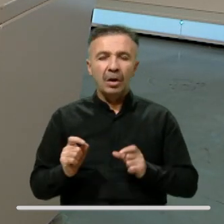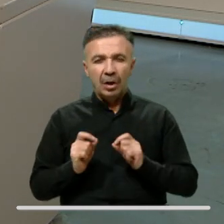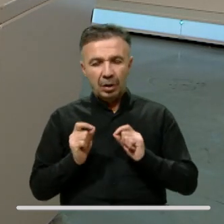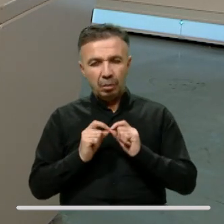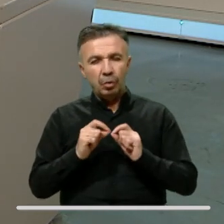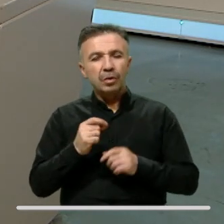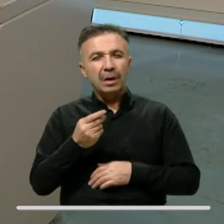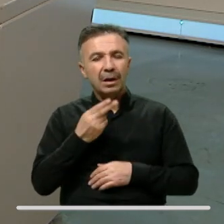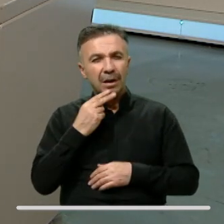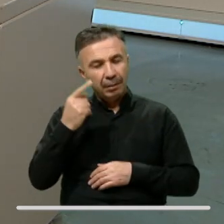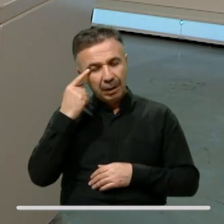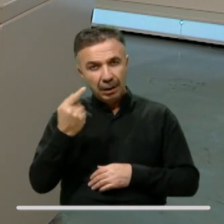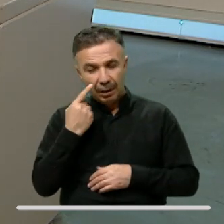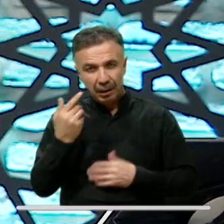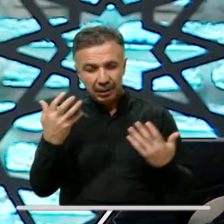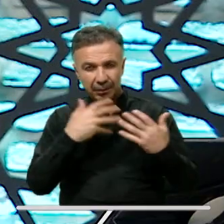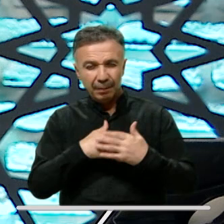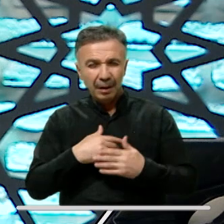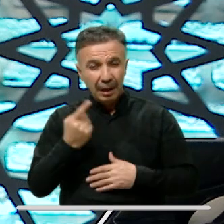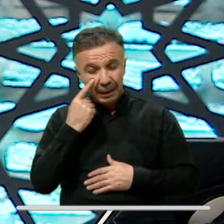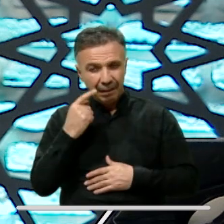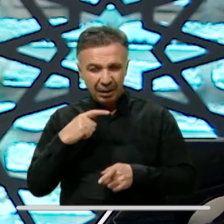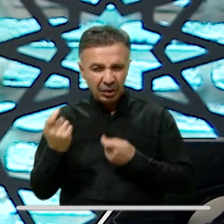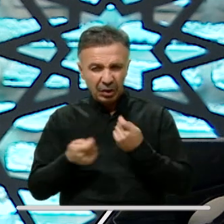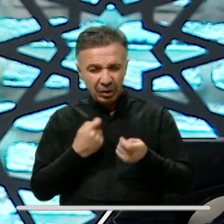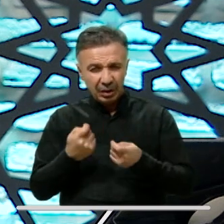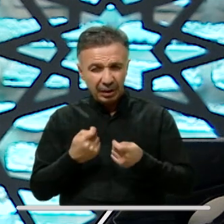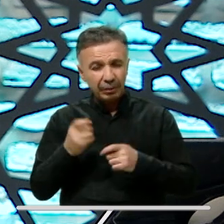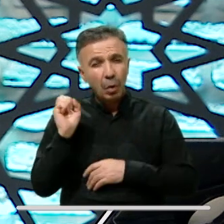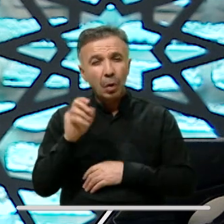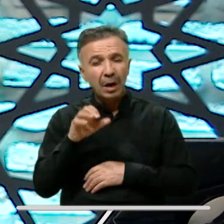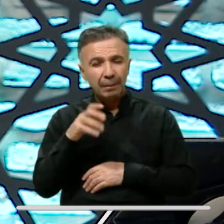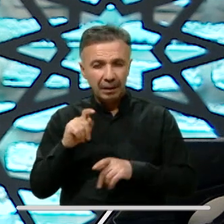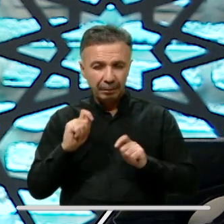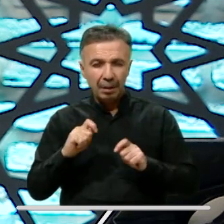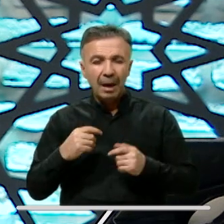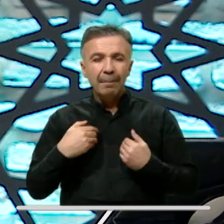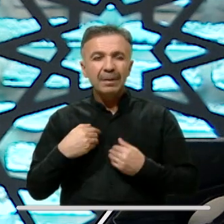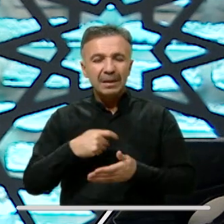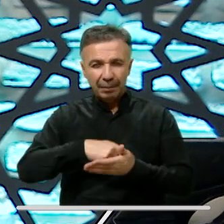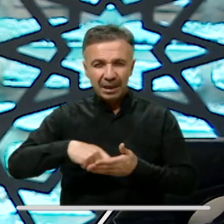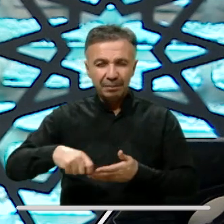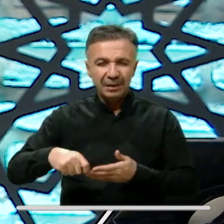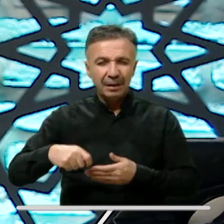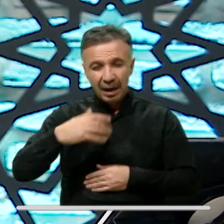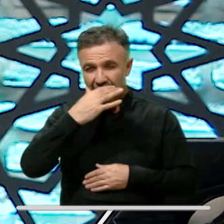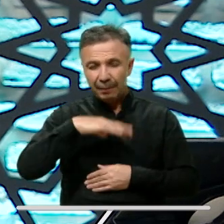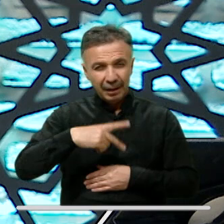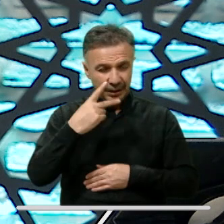akşamlar dileklerinde bulunmuşlar. Ben bir devlet kurumunda çalışan öğretmenim diyor. Bizim maaşımızdan emekli kesintisi